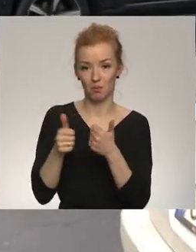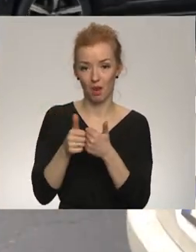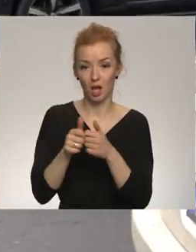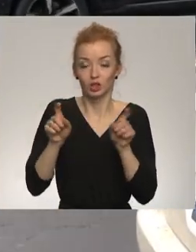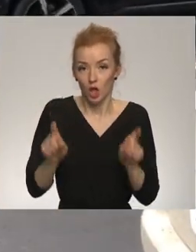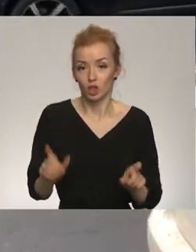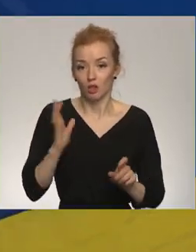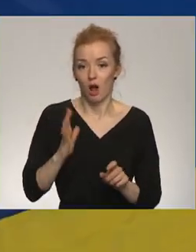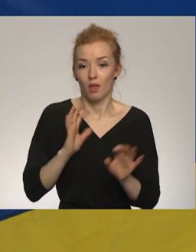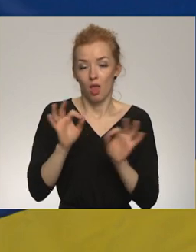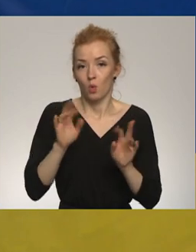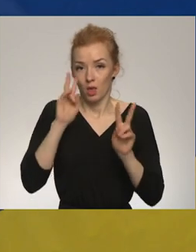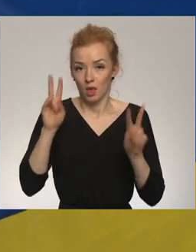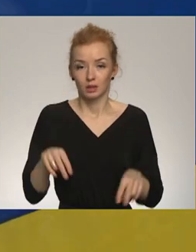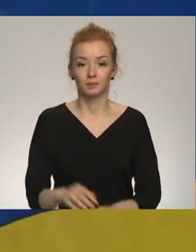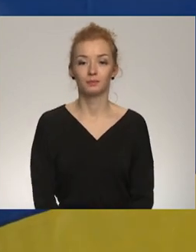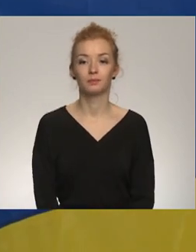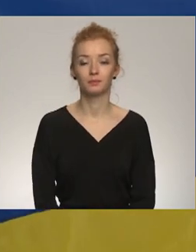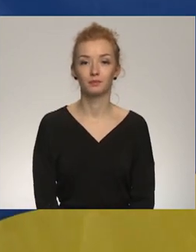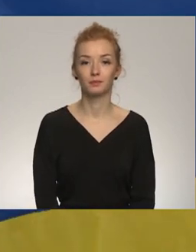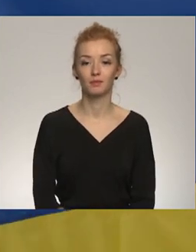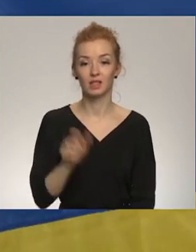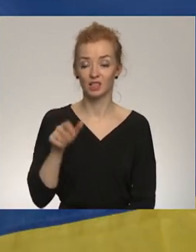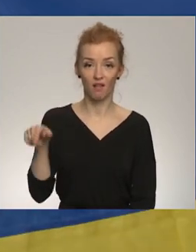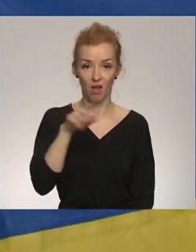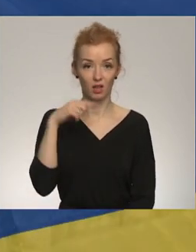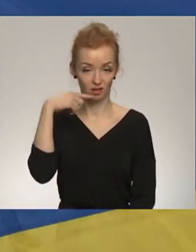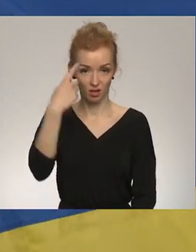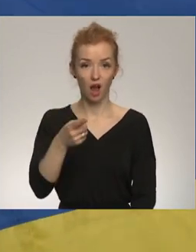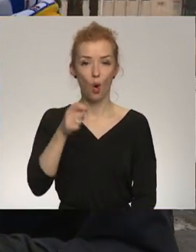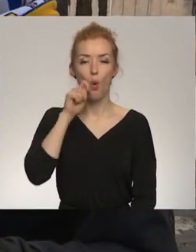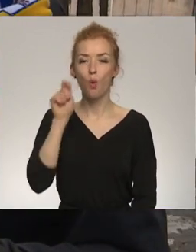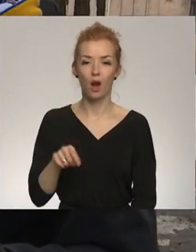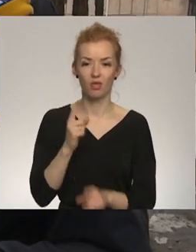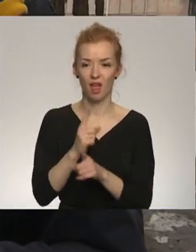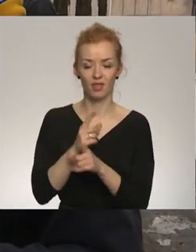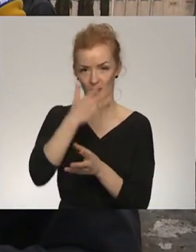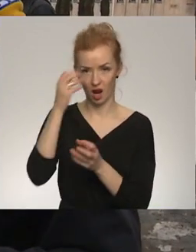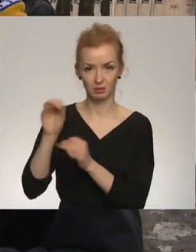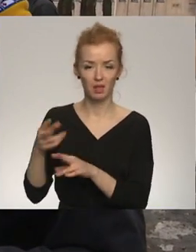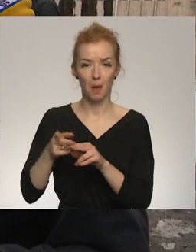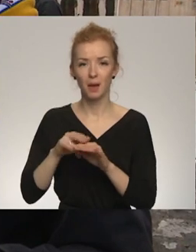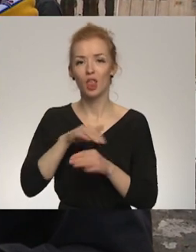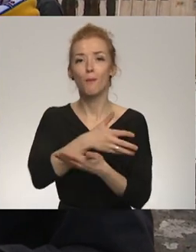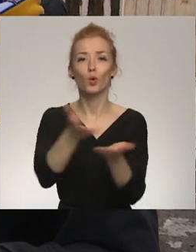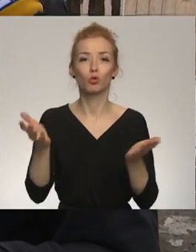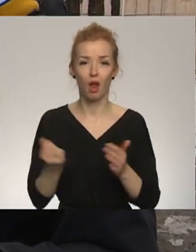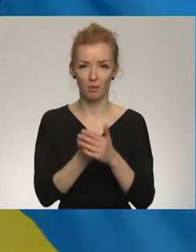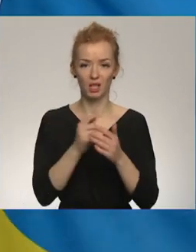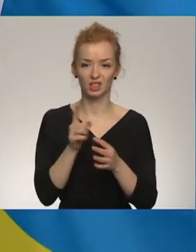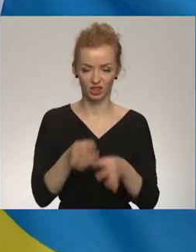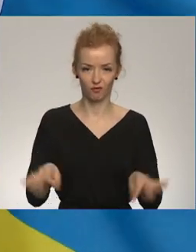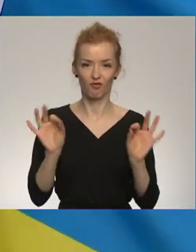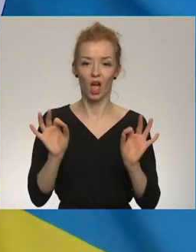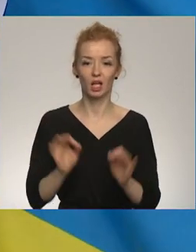Sēž gaida, neko nezinu. Sanākušie uzsver, šajā brīdī Ukraina nedrīkst atstāt vienu, tāpēc ir kurš atbalsts ir svarīgs.